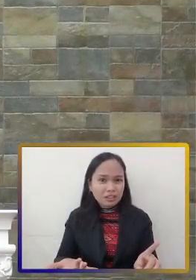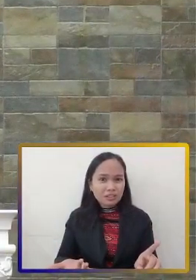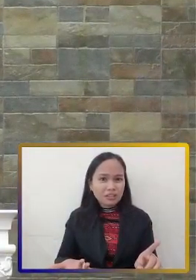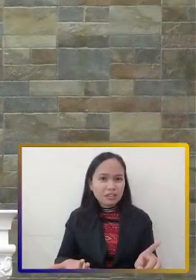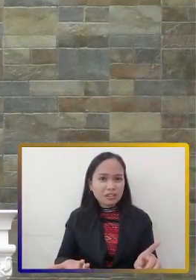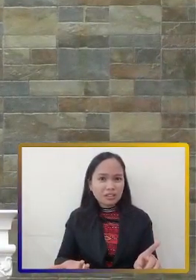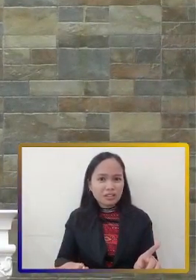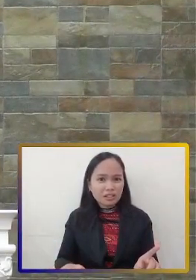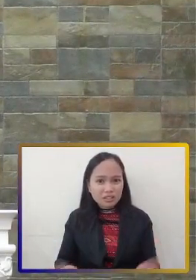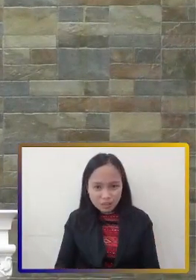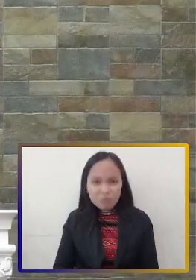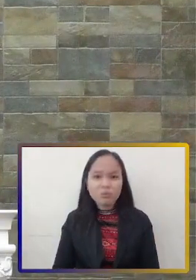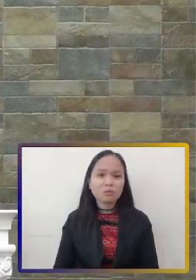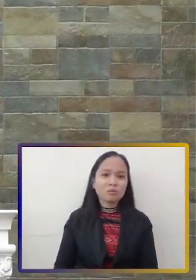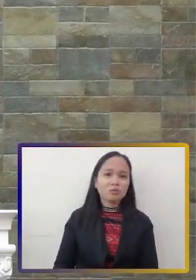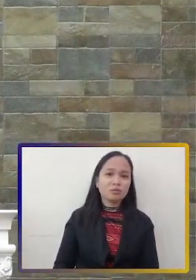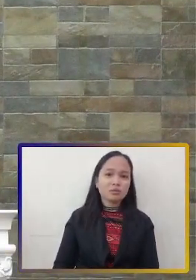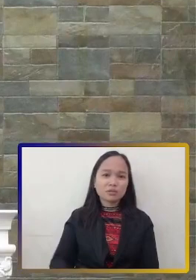Kapatid,